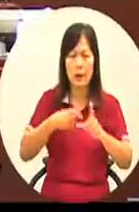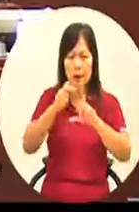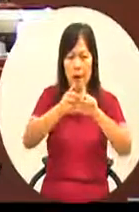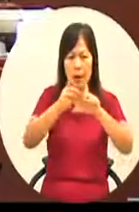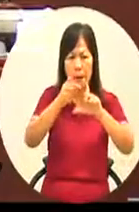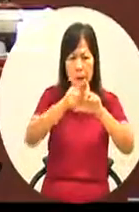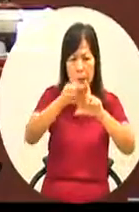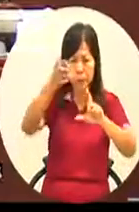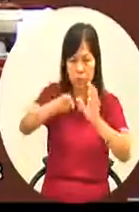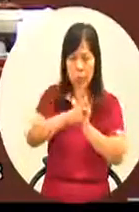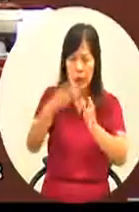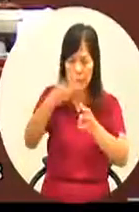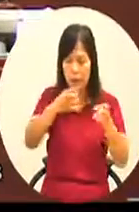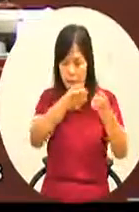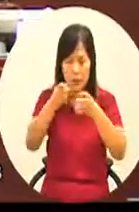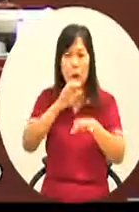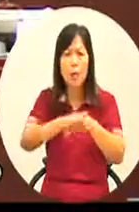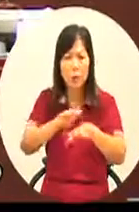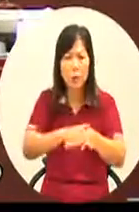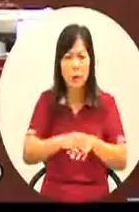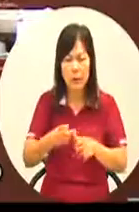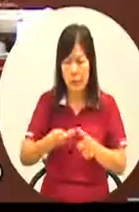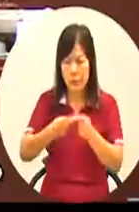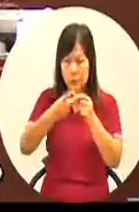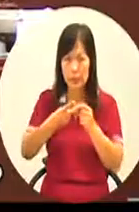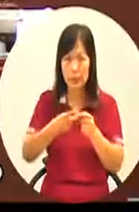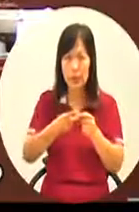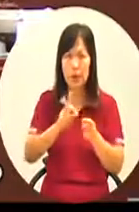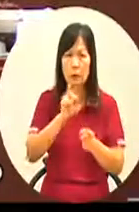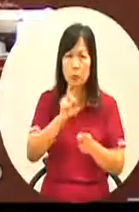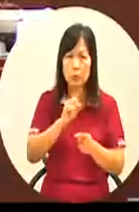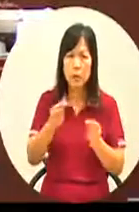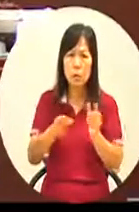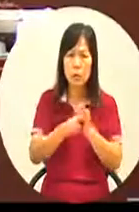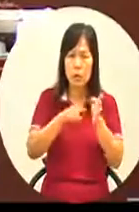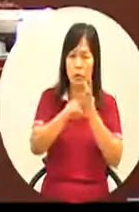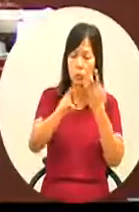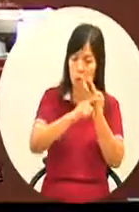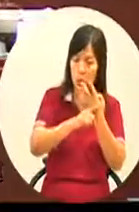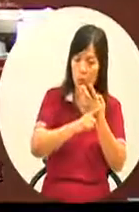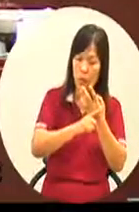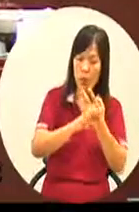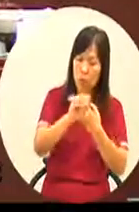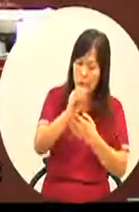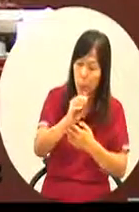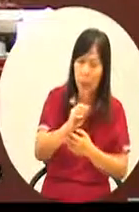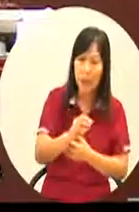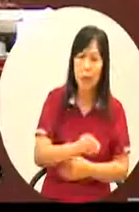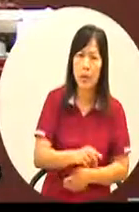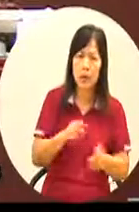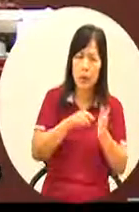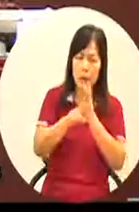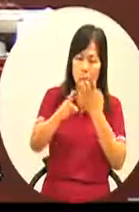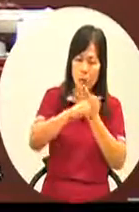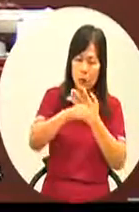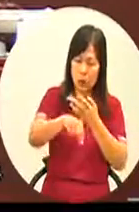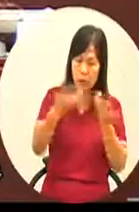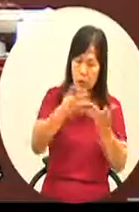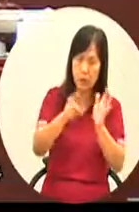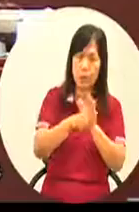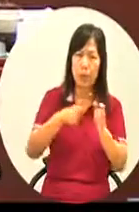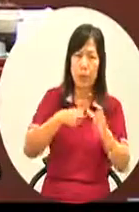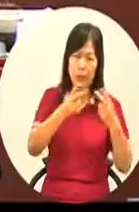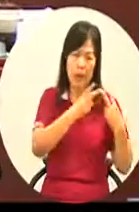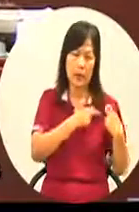过来做这个讨论啊。啊，第二个是议员咧提到的，就是讲是伊的专业度有够无吼？啊，这专业度的部分，我想我会跟含